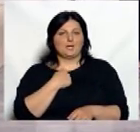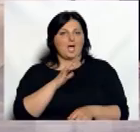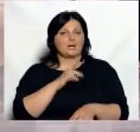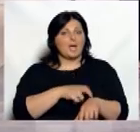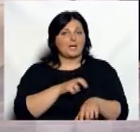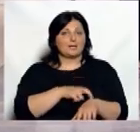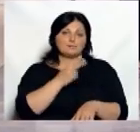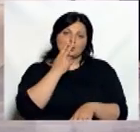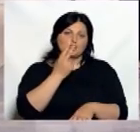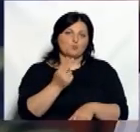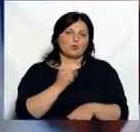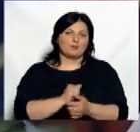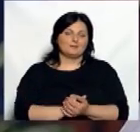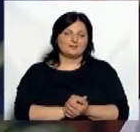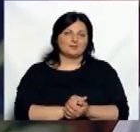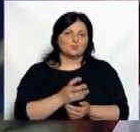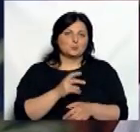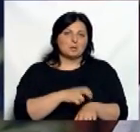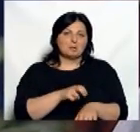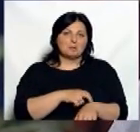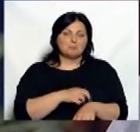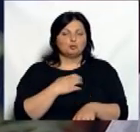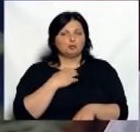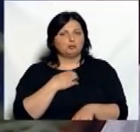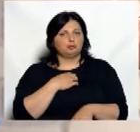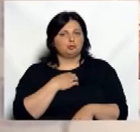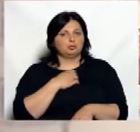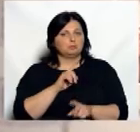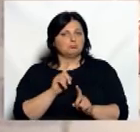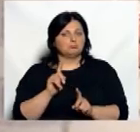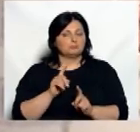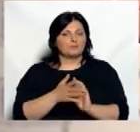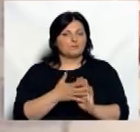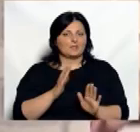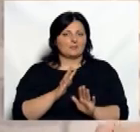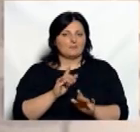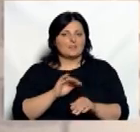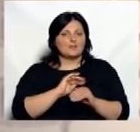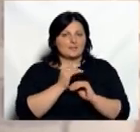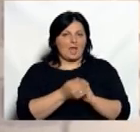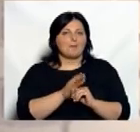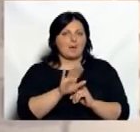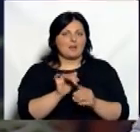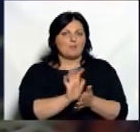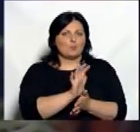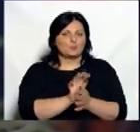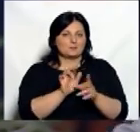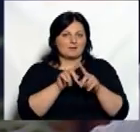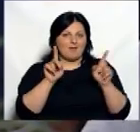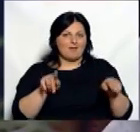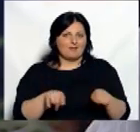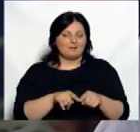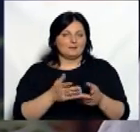ექიმზე შემომხედი, მაგრამ ეხა ექიმი შიში ტრაკი შენით ვერ დალევე. თან დამალე ის, თორე შემთხვევით დავინახავ. შემთხვევით როგორ